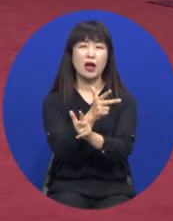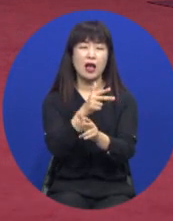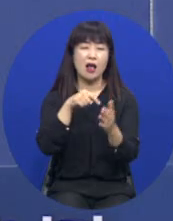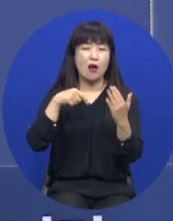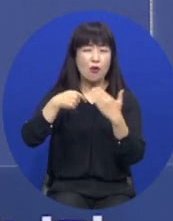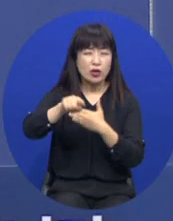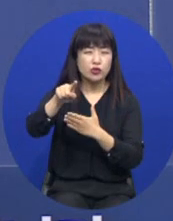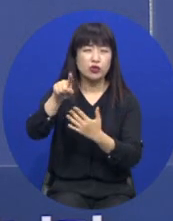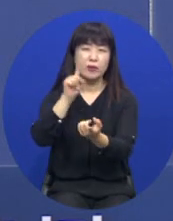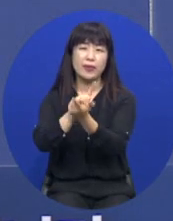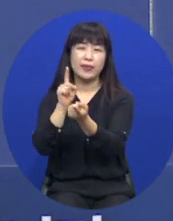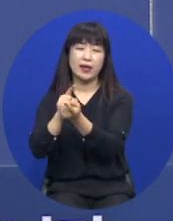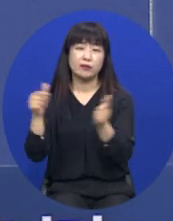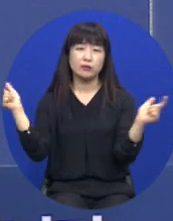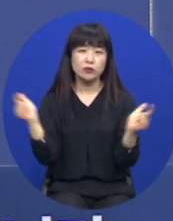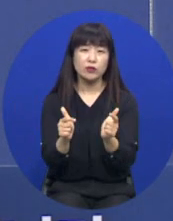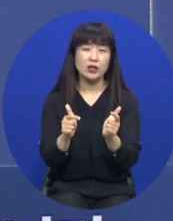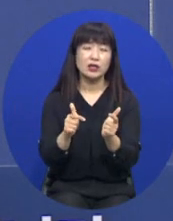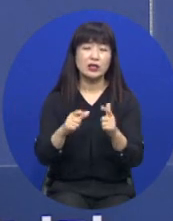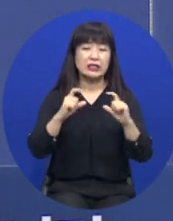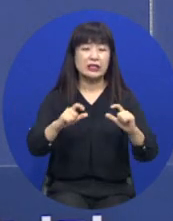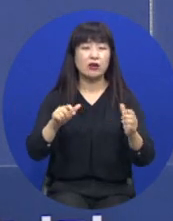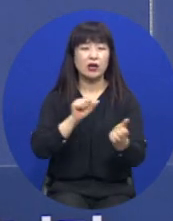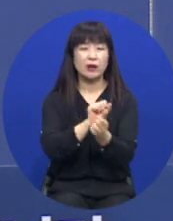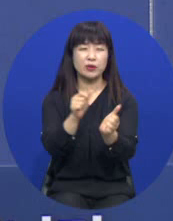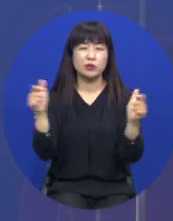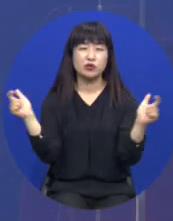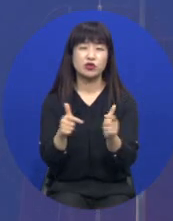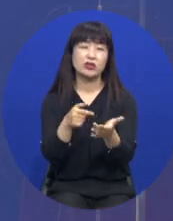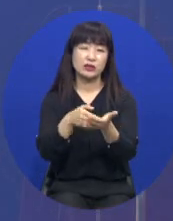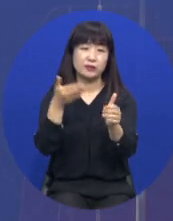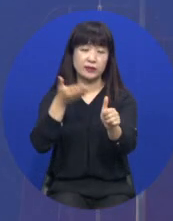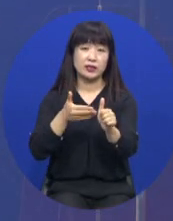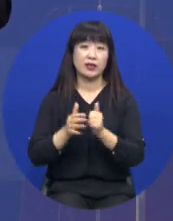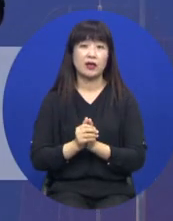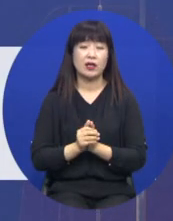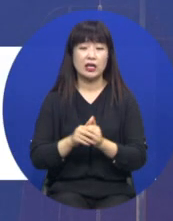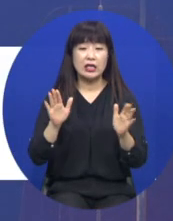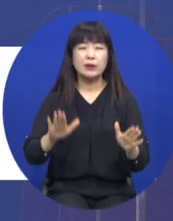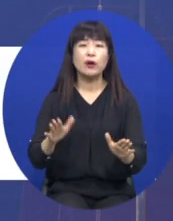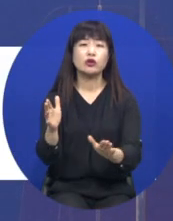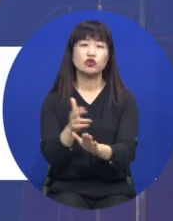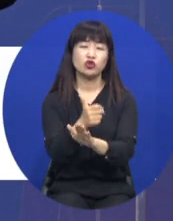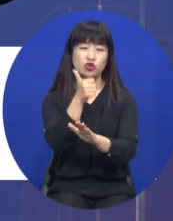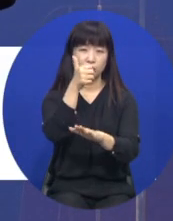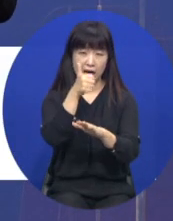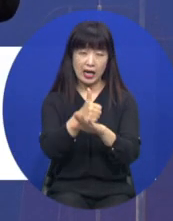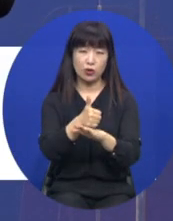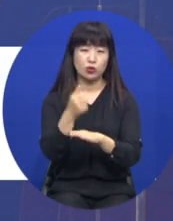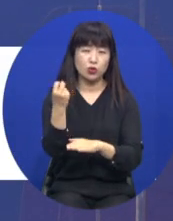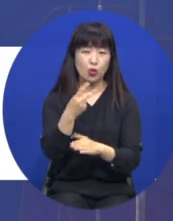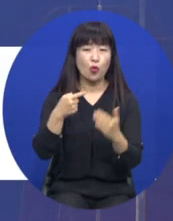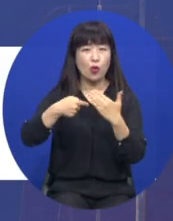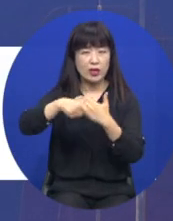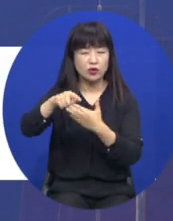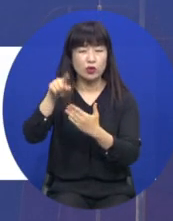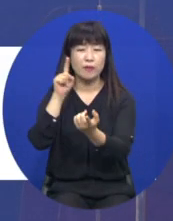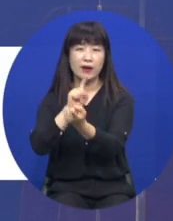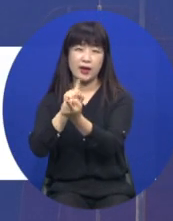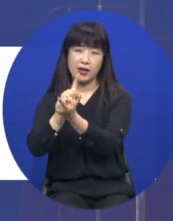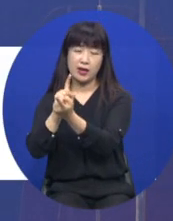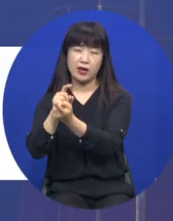만남을 자제해 지역 감염을 최소화해 줄 것을 당부했습니다. 이번 주말에도 외출과 만남 등